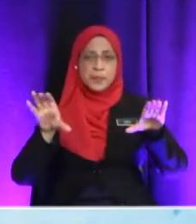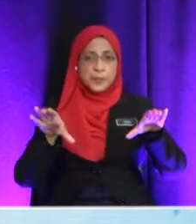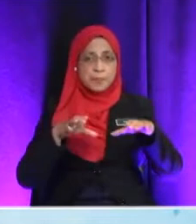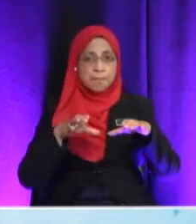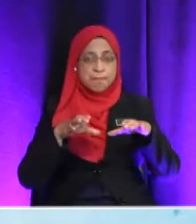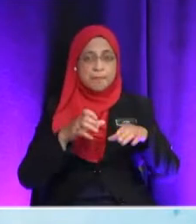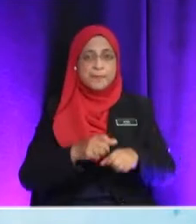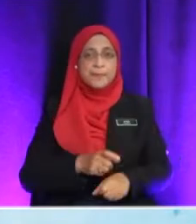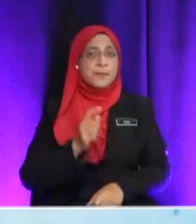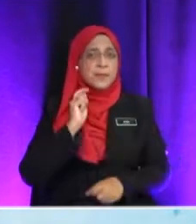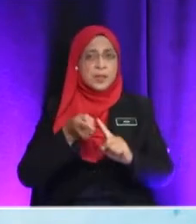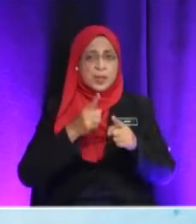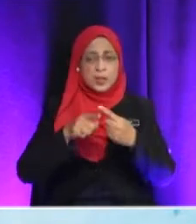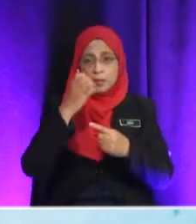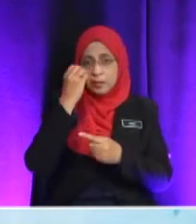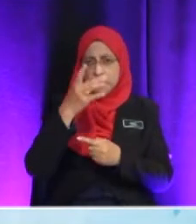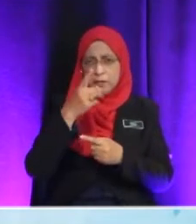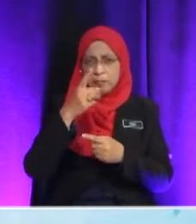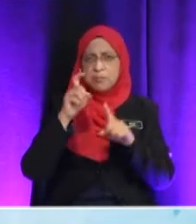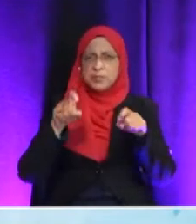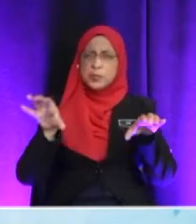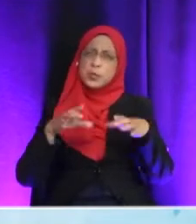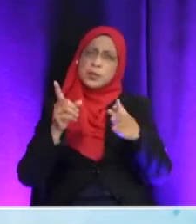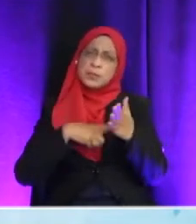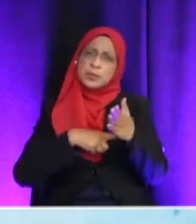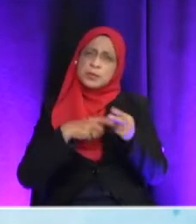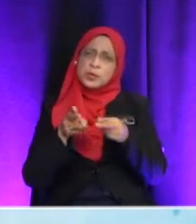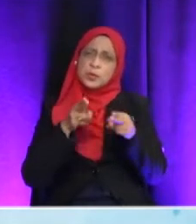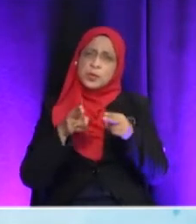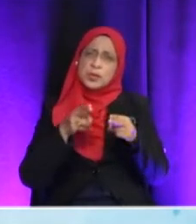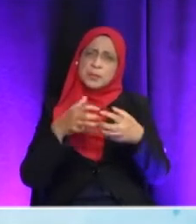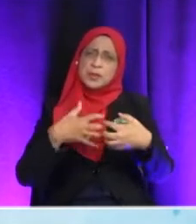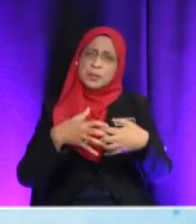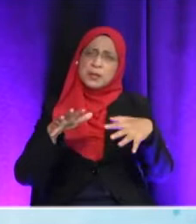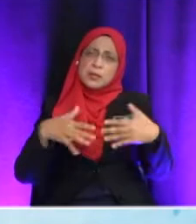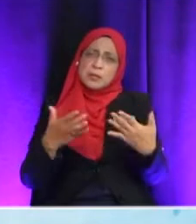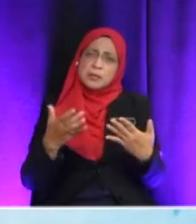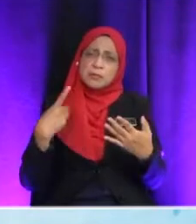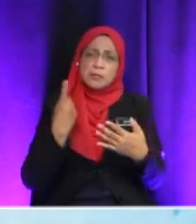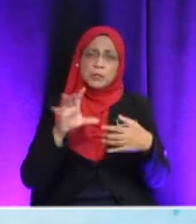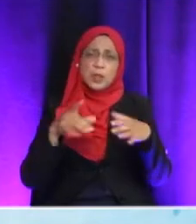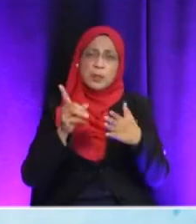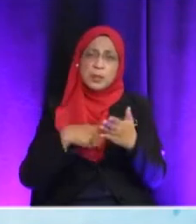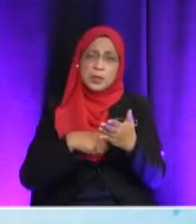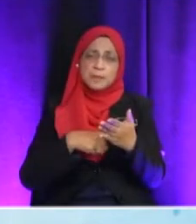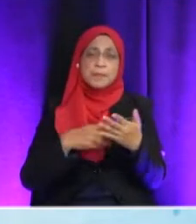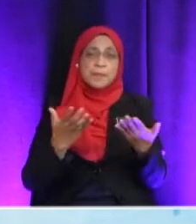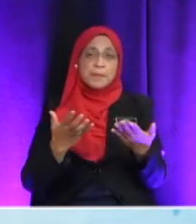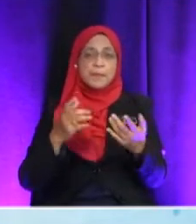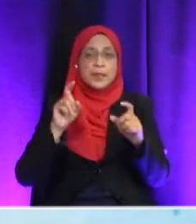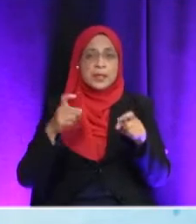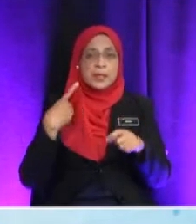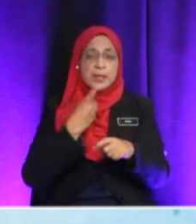kamu sudah Cakep dah mungkin tak perlu Buat apa eh penyelenggaraan nih aku sebenarnya yang kita enaknya buaya udah perlu baik pulih